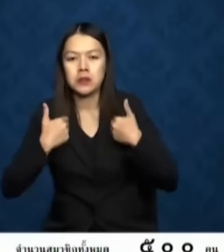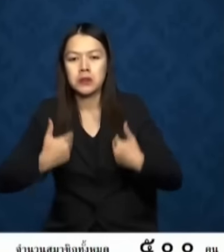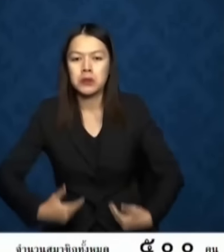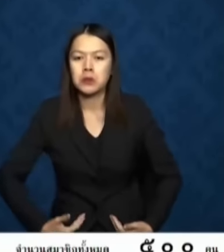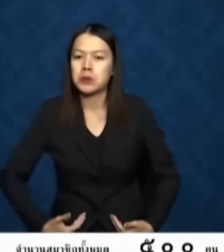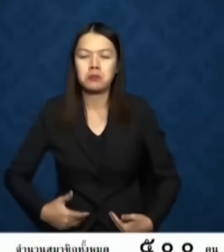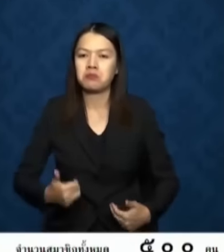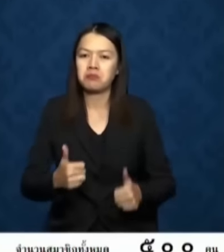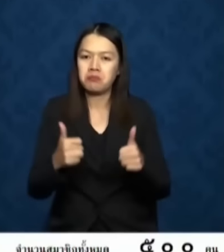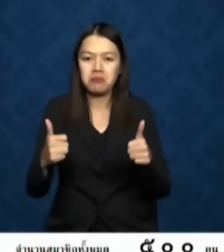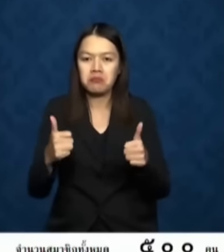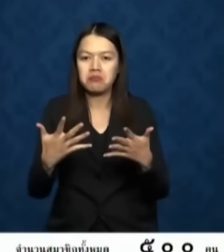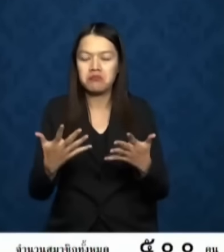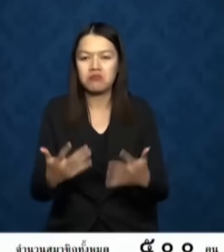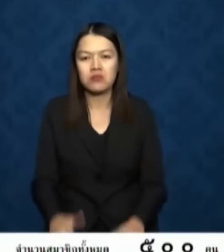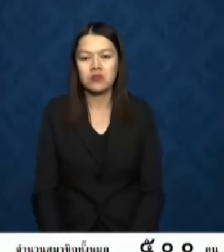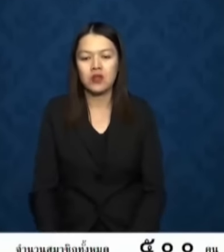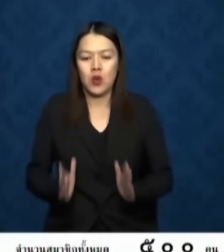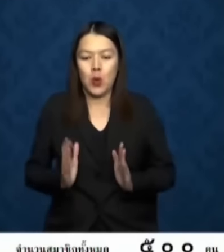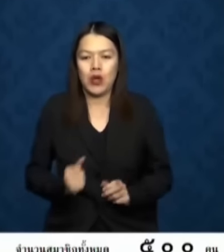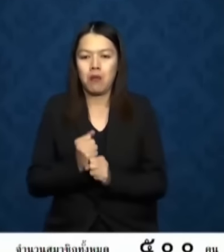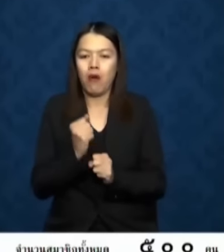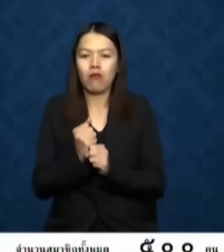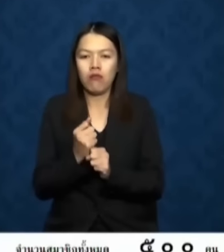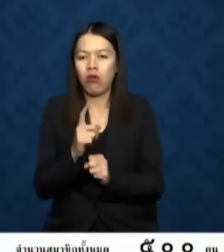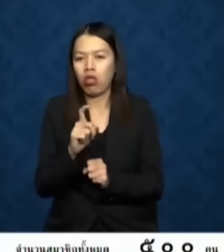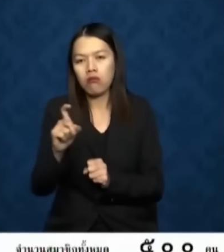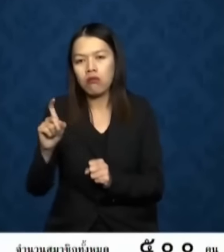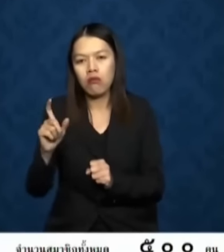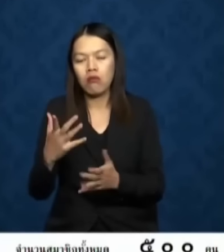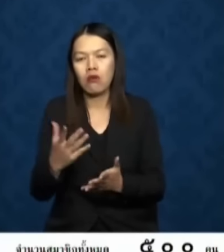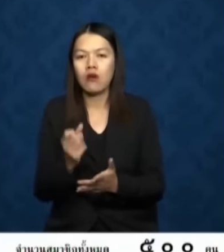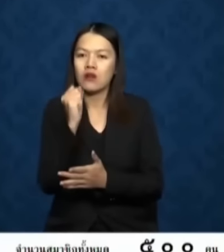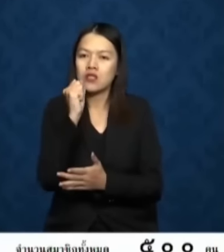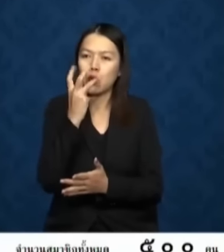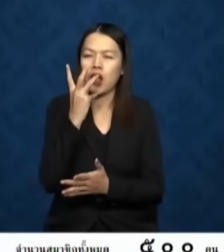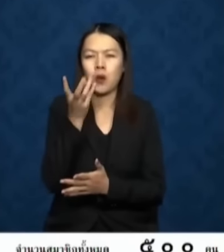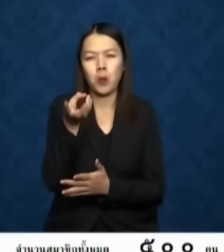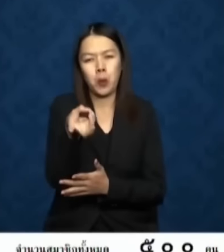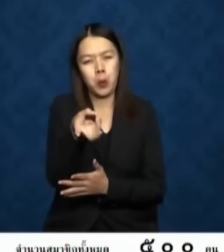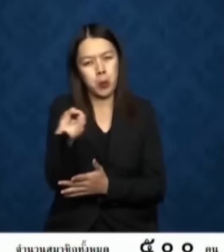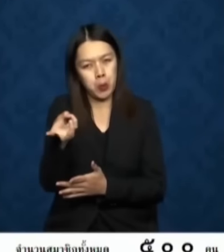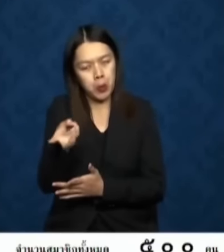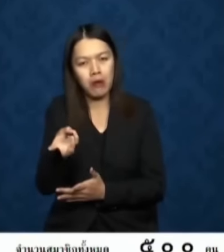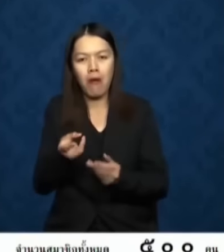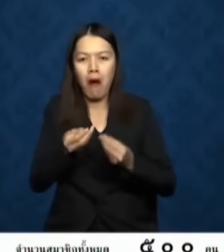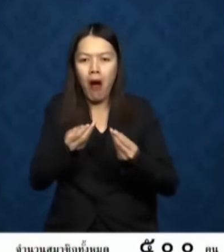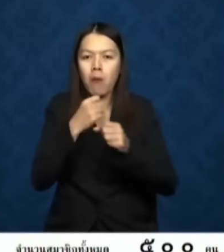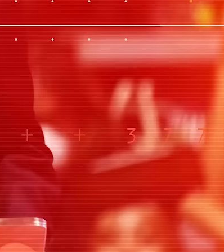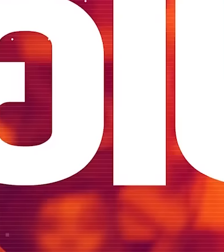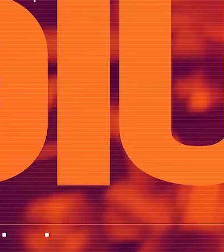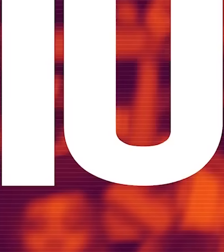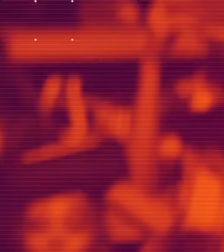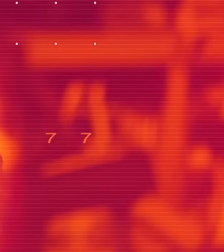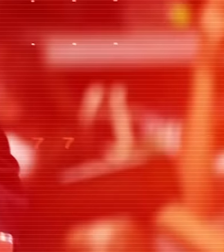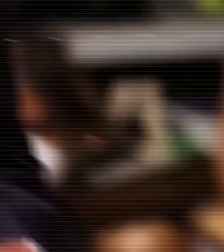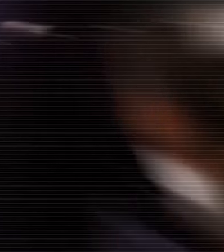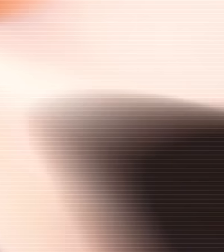วิตเพียงพอให้กับคนในวัยทำงานและเรามีสวัสดิการเพียงน้อยนิดให้กับผู้สูงอายุ